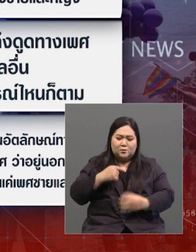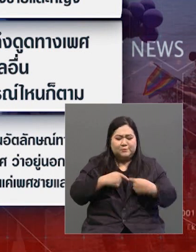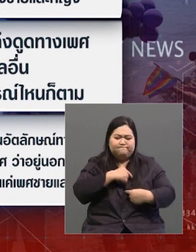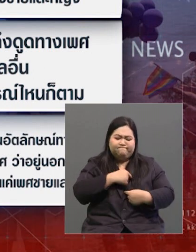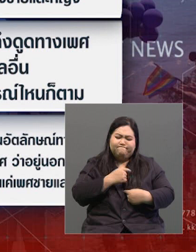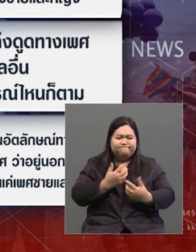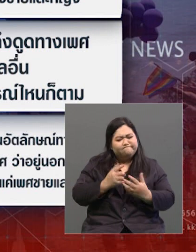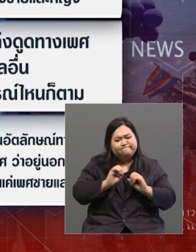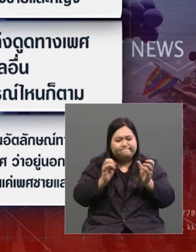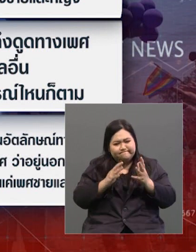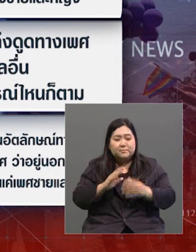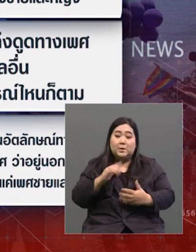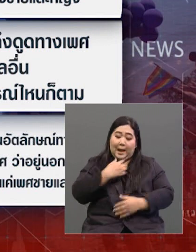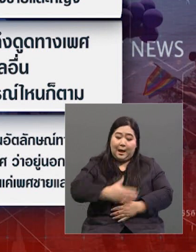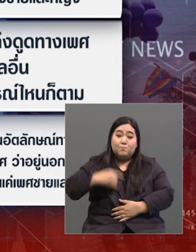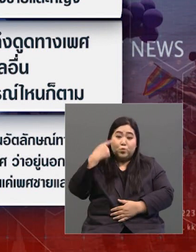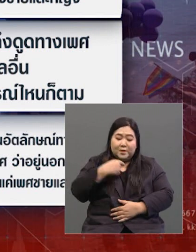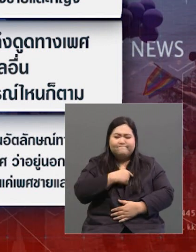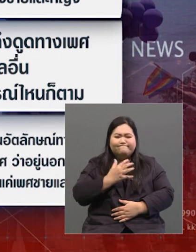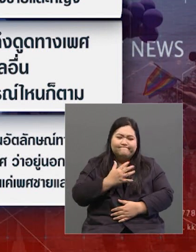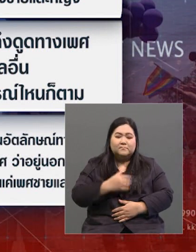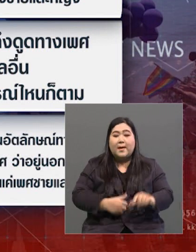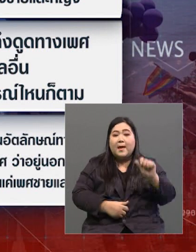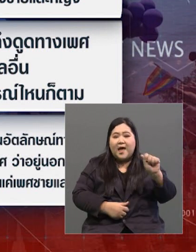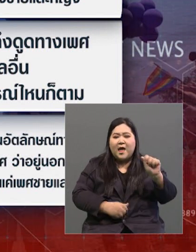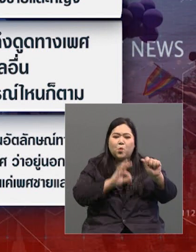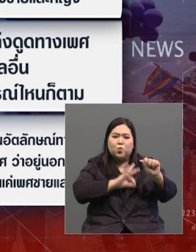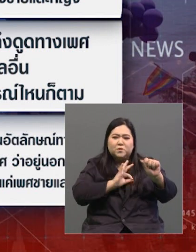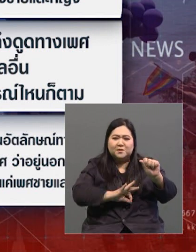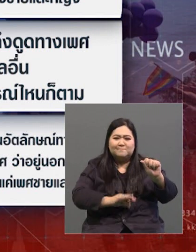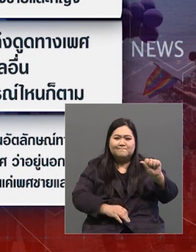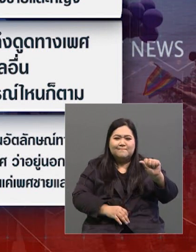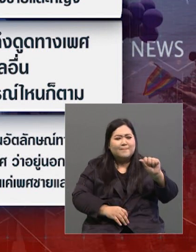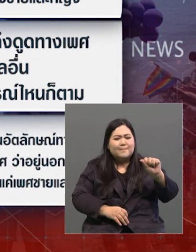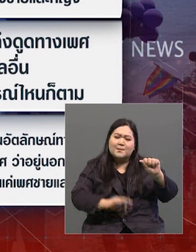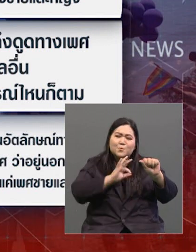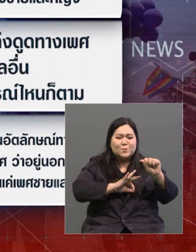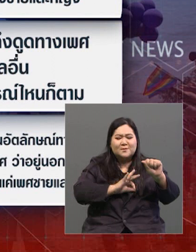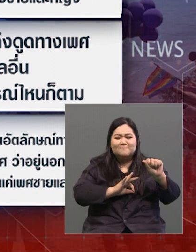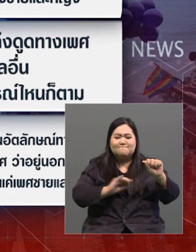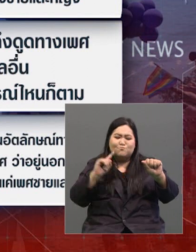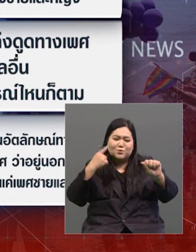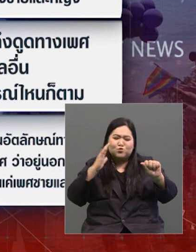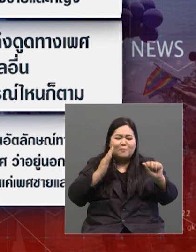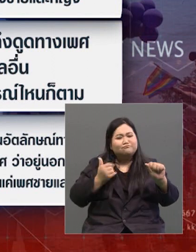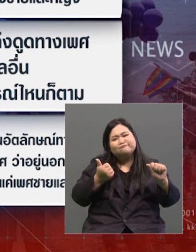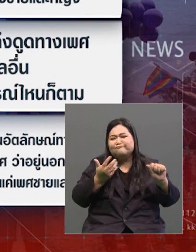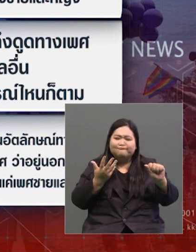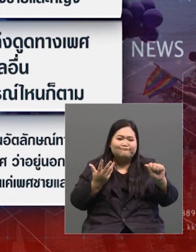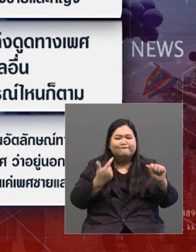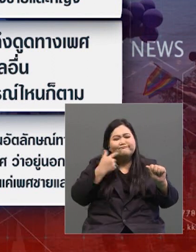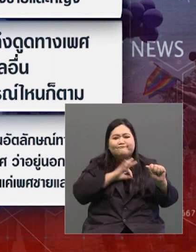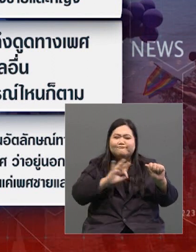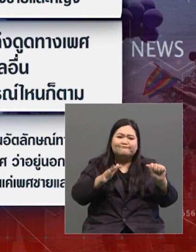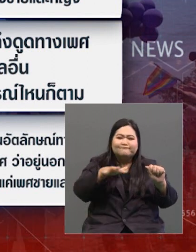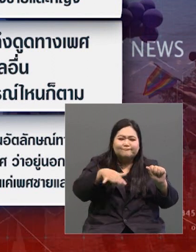aค่ะ ualนะคะผู้ที่ไม่มีแรงดึงดูดทางเพศแต่มีรักที่โรแมนติกแล้วก็มีเพศสัมพันธ์ได้นอกจากนี้ยังมี